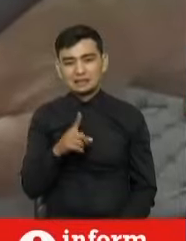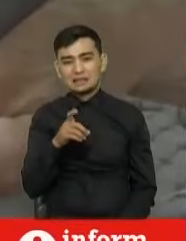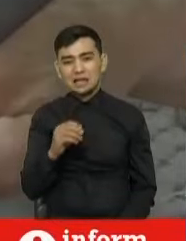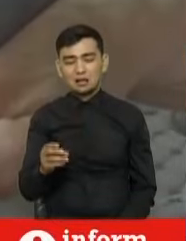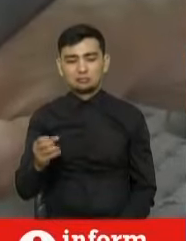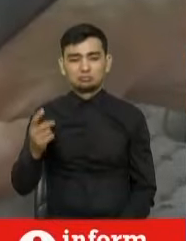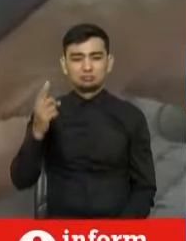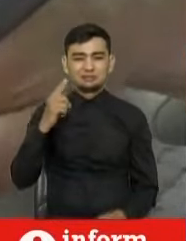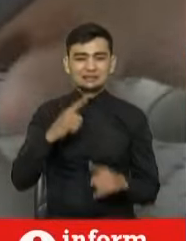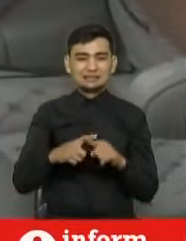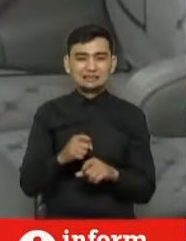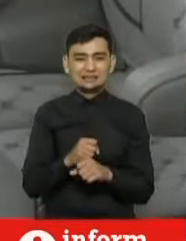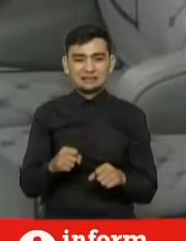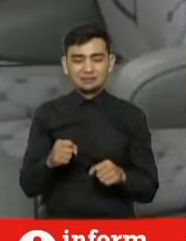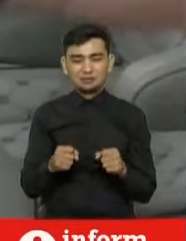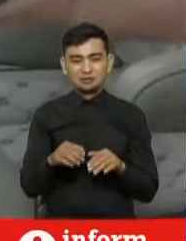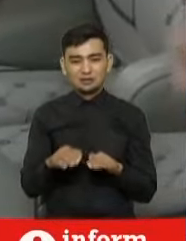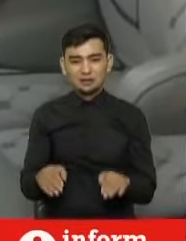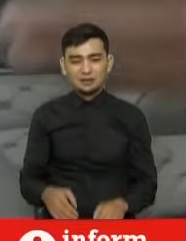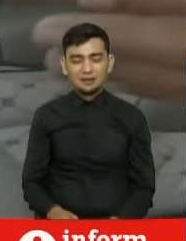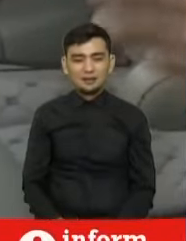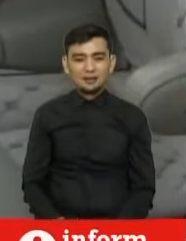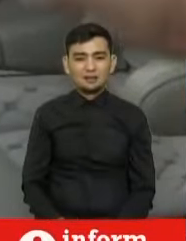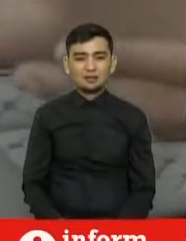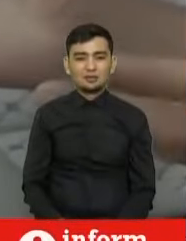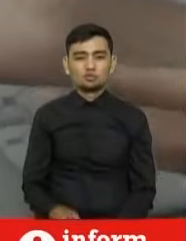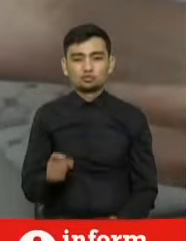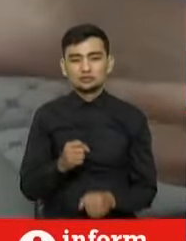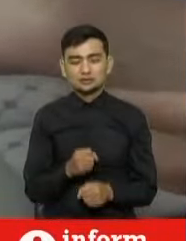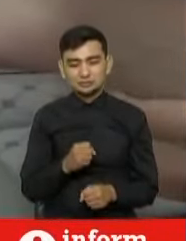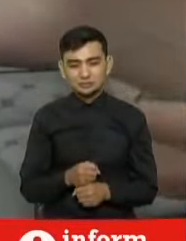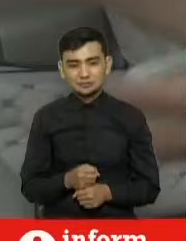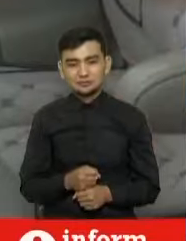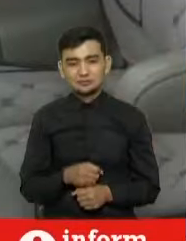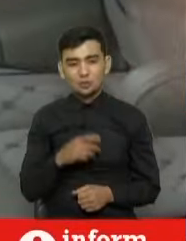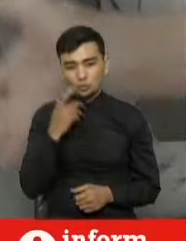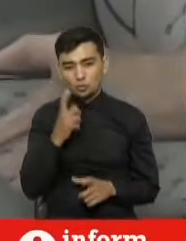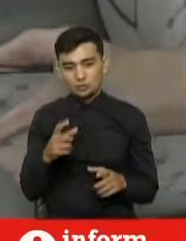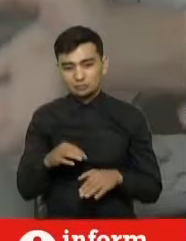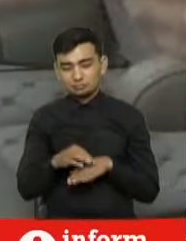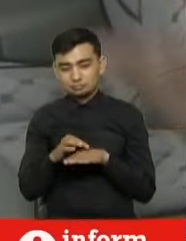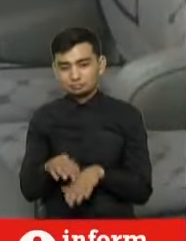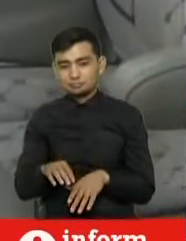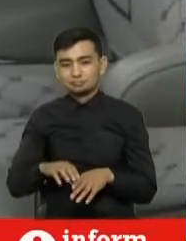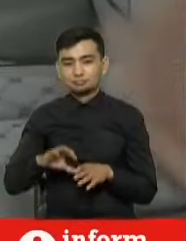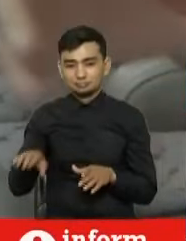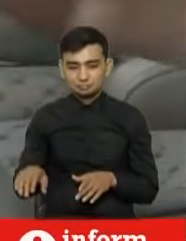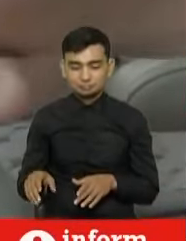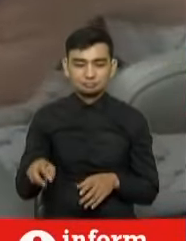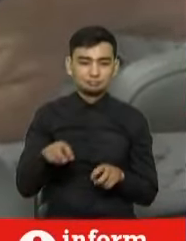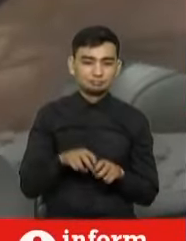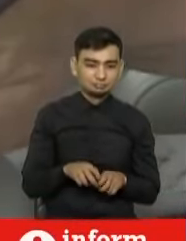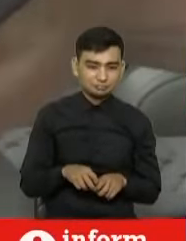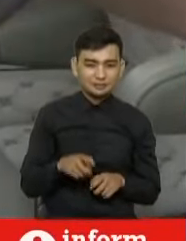қойған, иә бұрын әйтеуір кісілерді алып келгенде түсіріп міндіріп қарсы